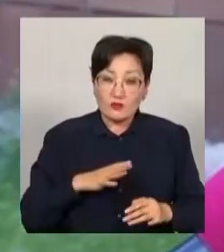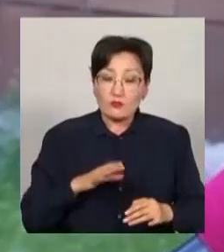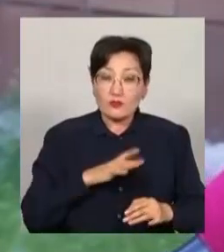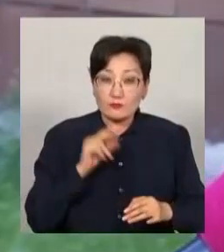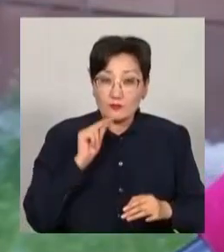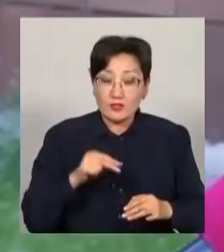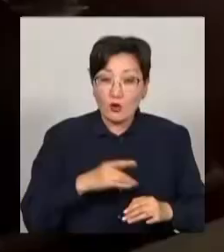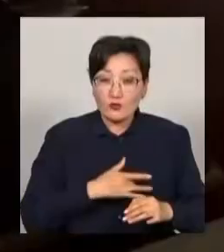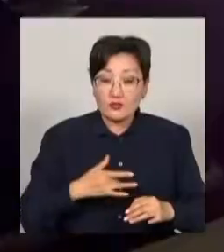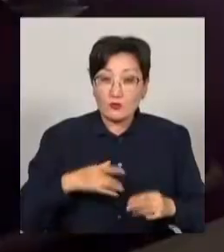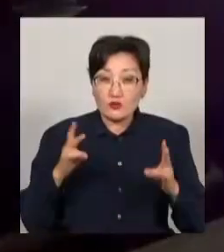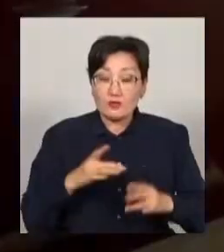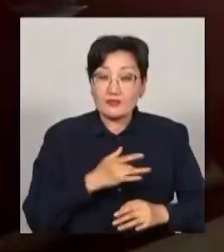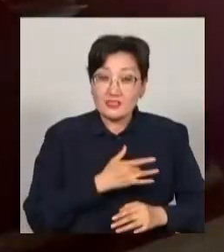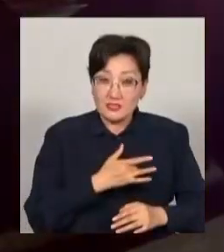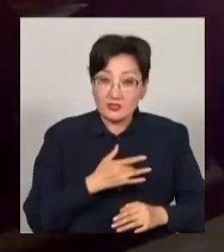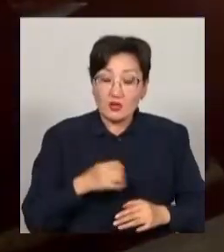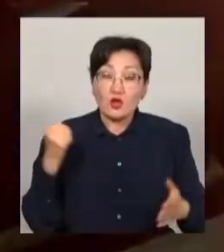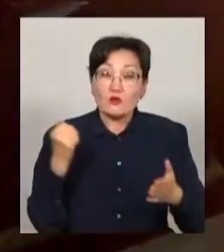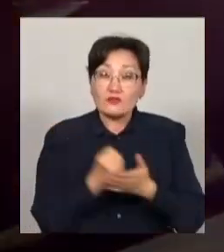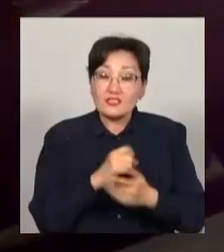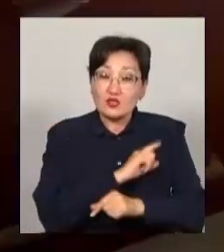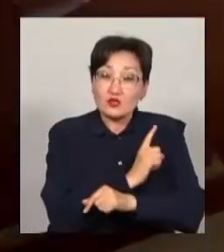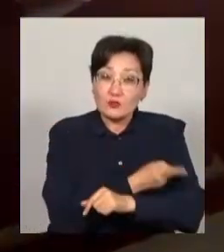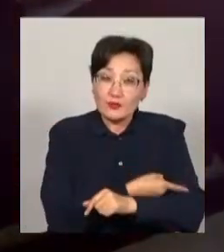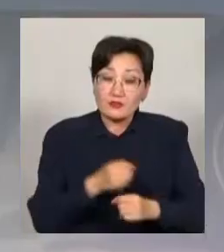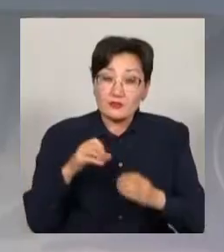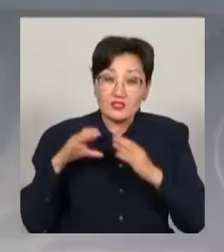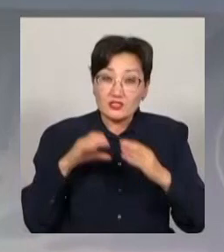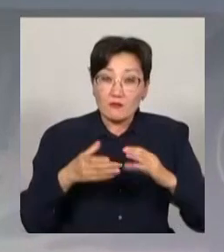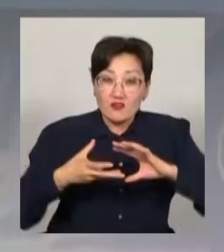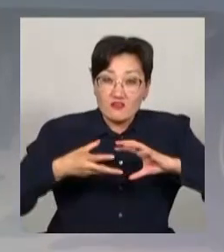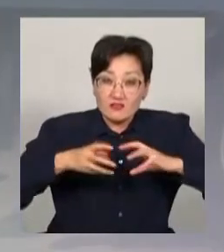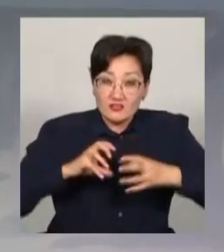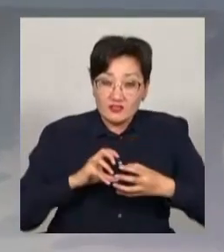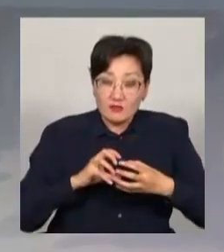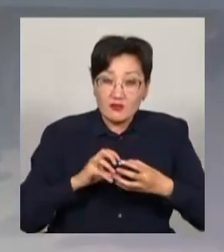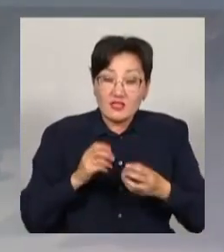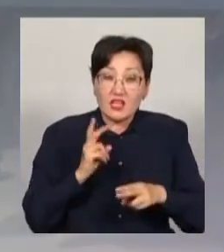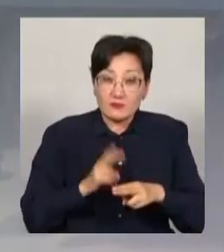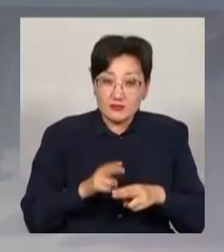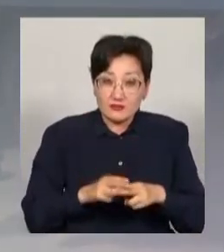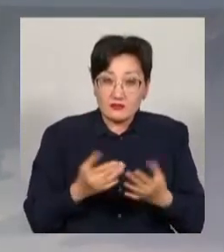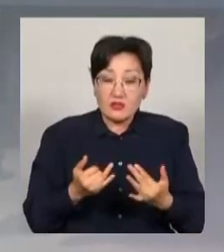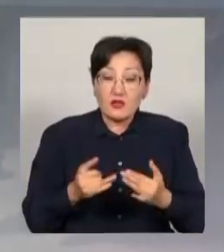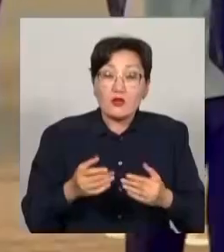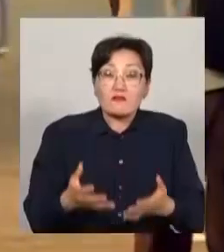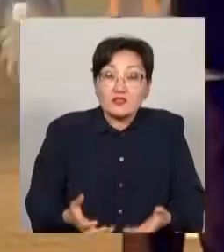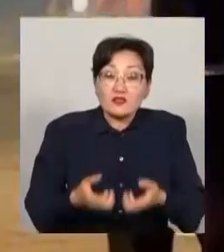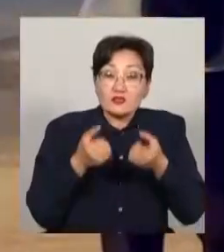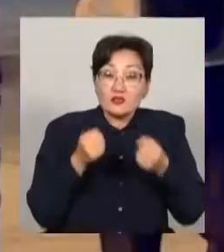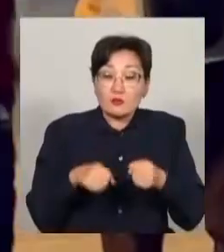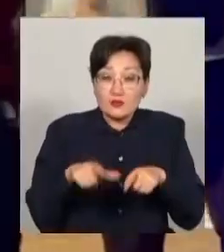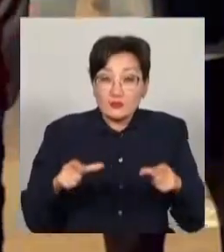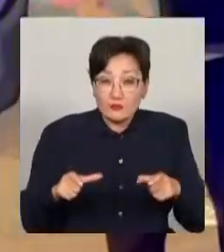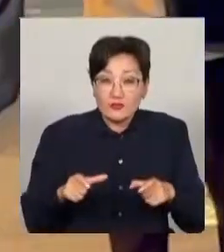ушиб сердца. Удар был такой силы, что автомобиль превратился в груду искореженного металла. Извлечь пострадавших из салона